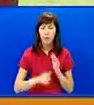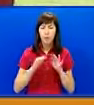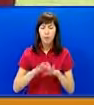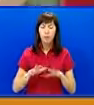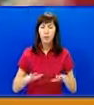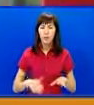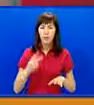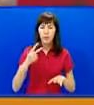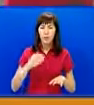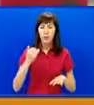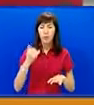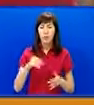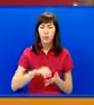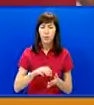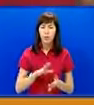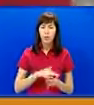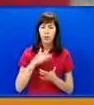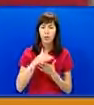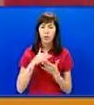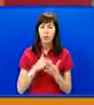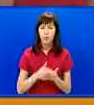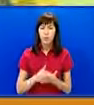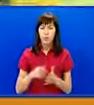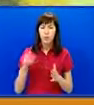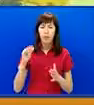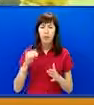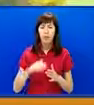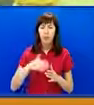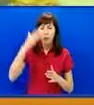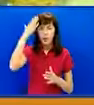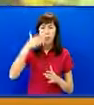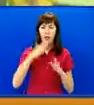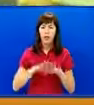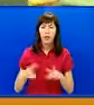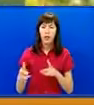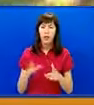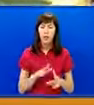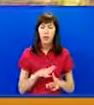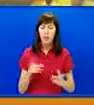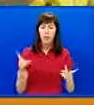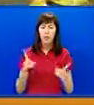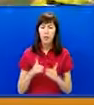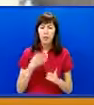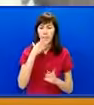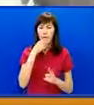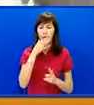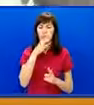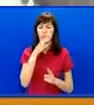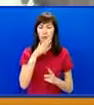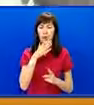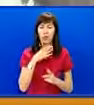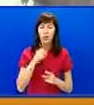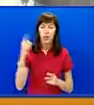детей. 20 из них приняли участие в концертной программе. Попрощавшись с летом, ребята подготовились к встрече не менее красивого сезона года